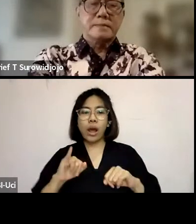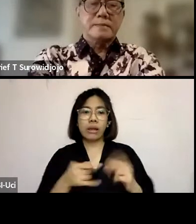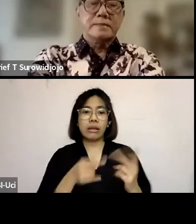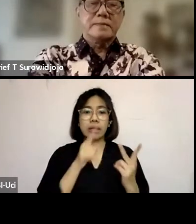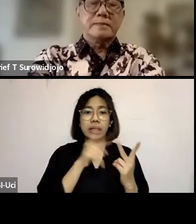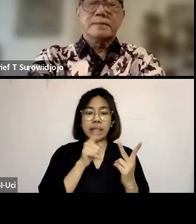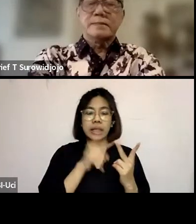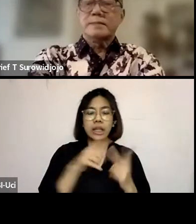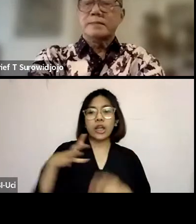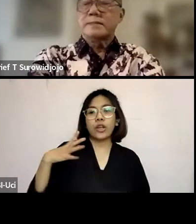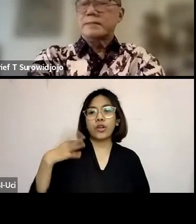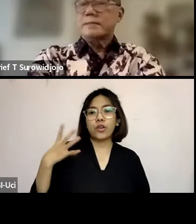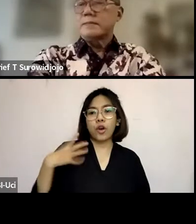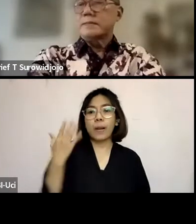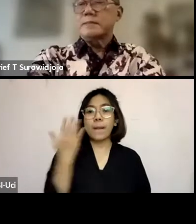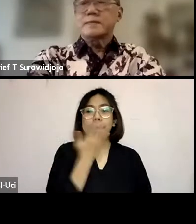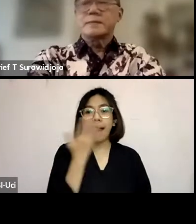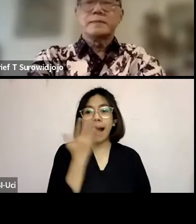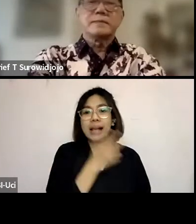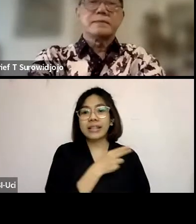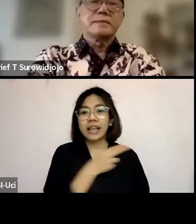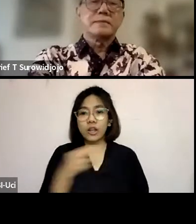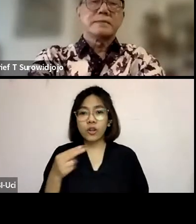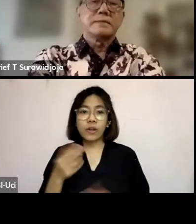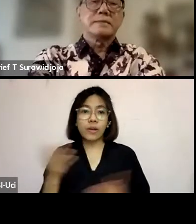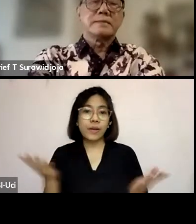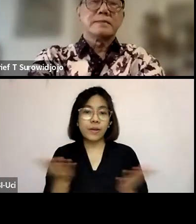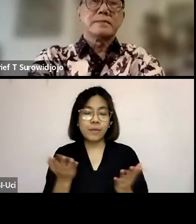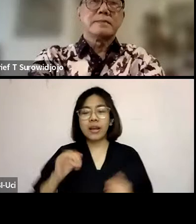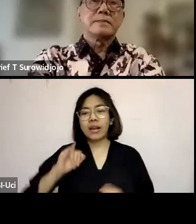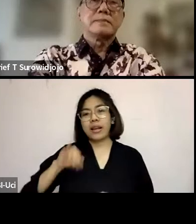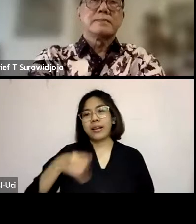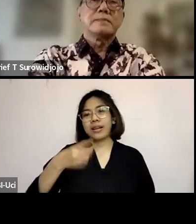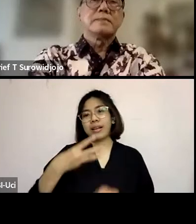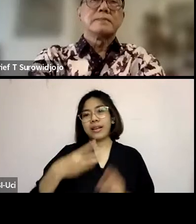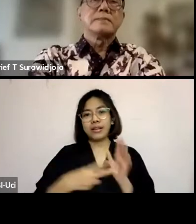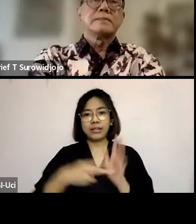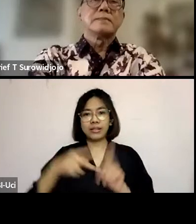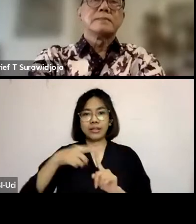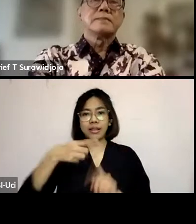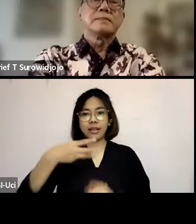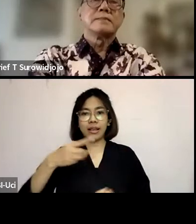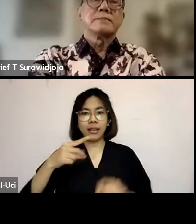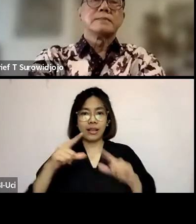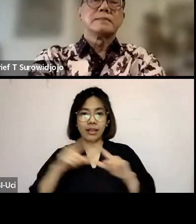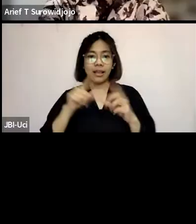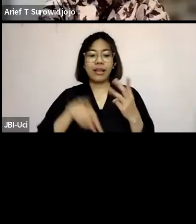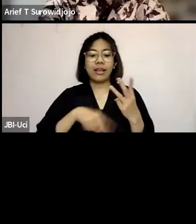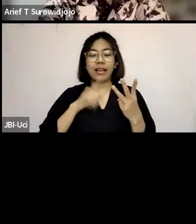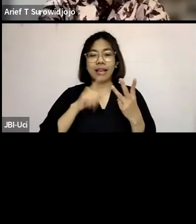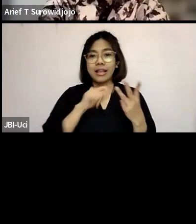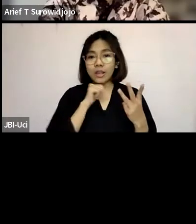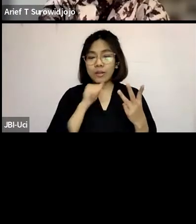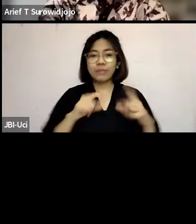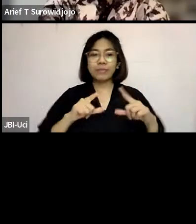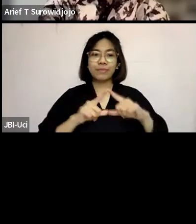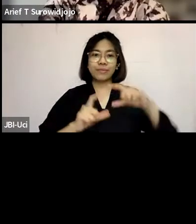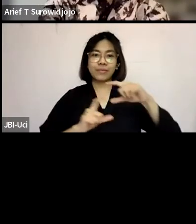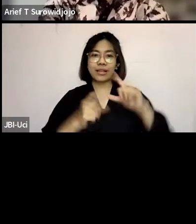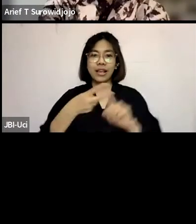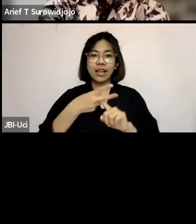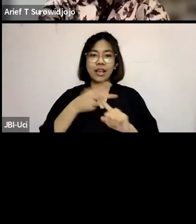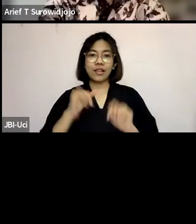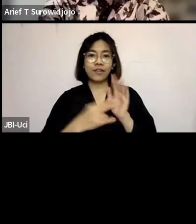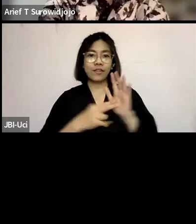bahasa Indonesia di jentera kemudian yang ketiga ada Mbak Hasna Wati Halo Mbak